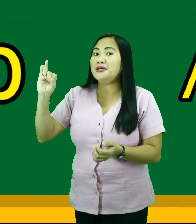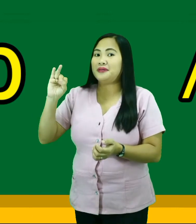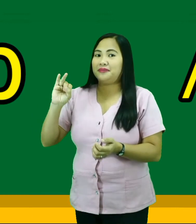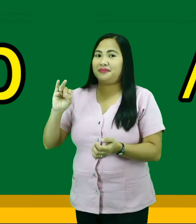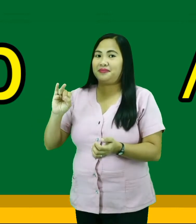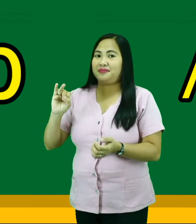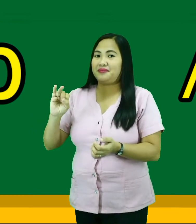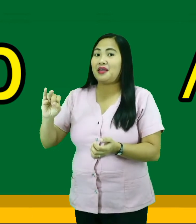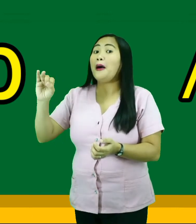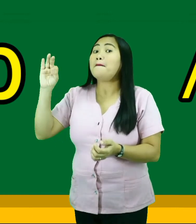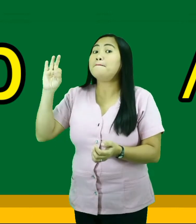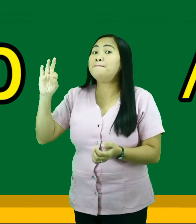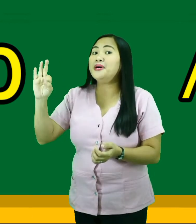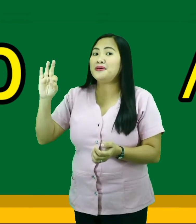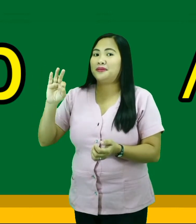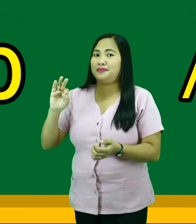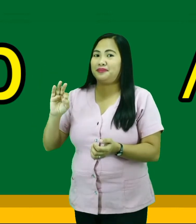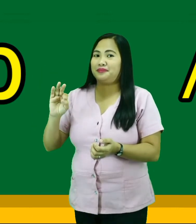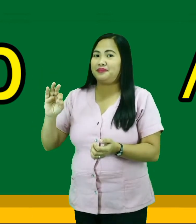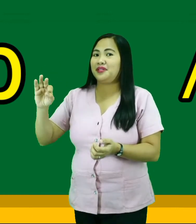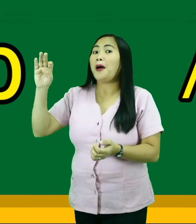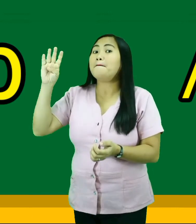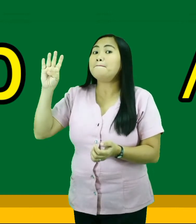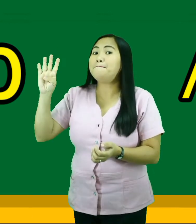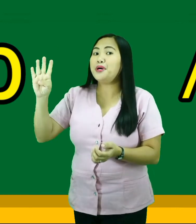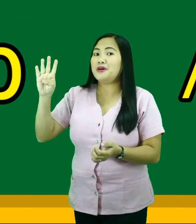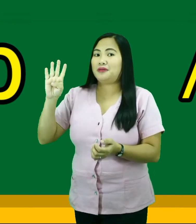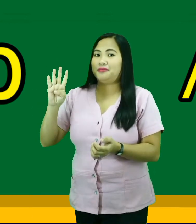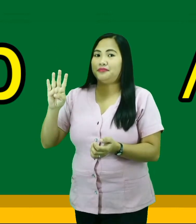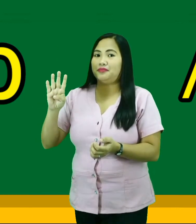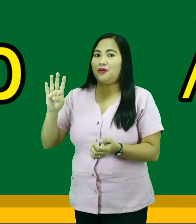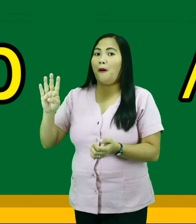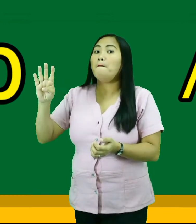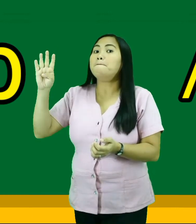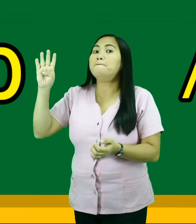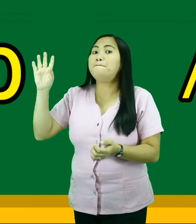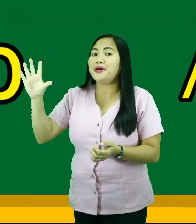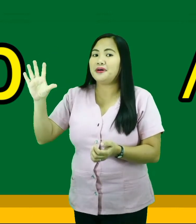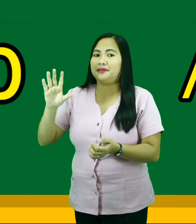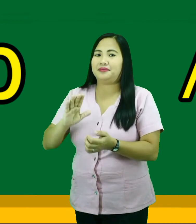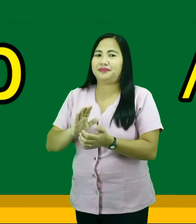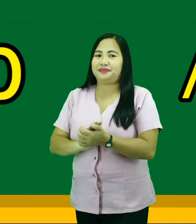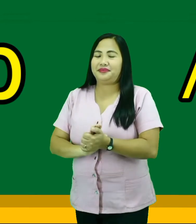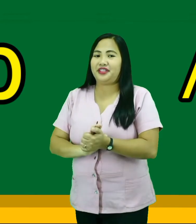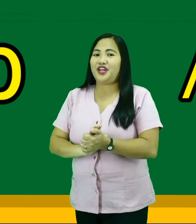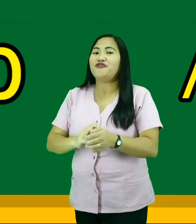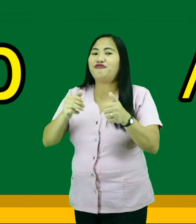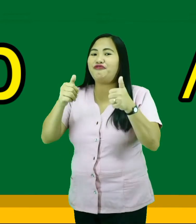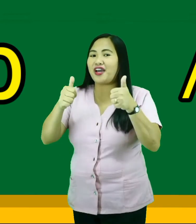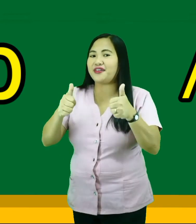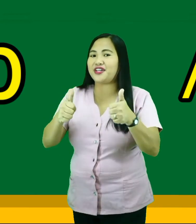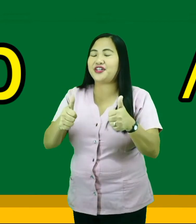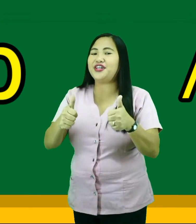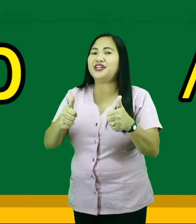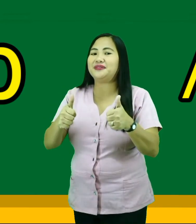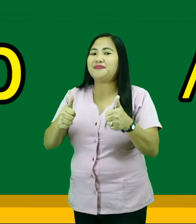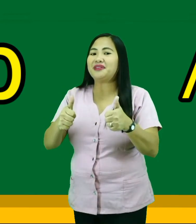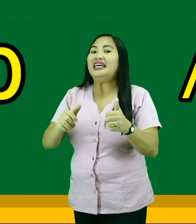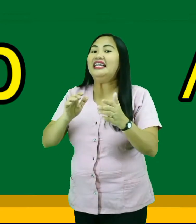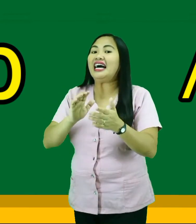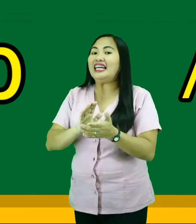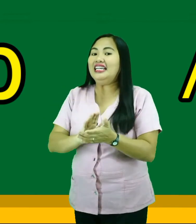B. B. B. B. Very